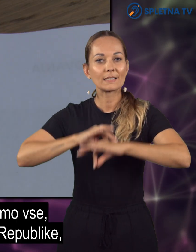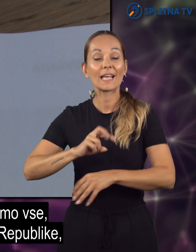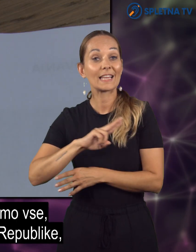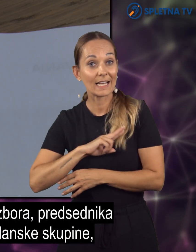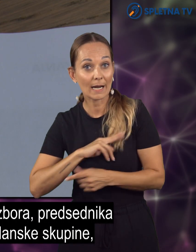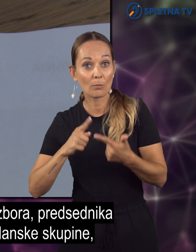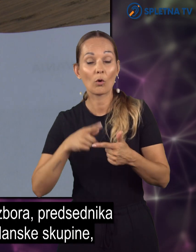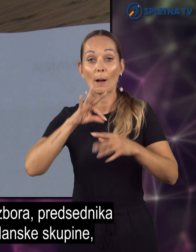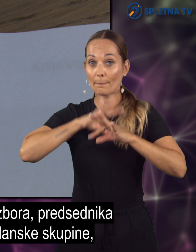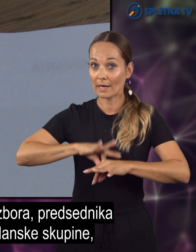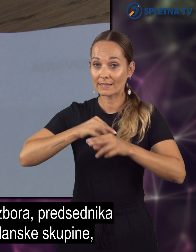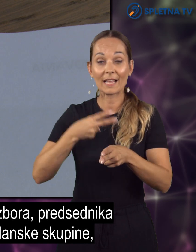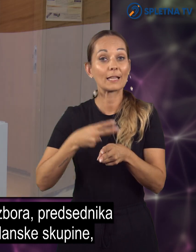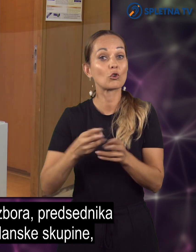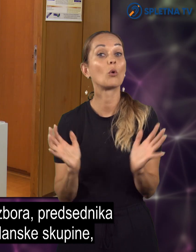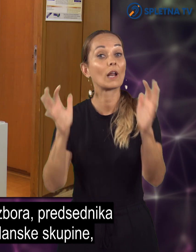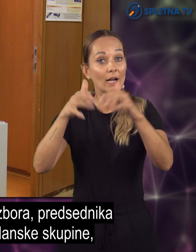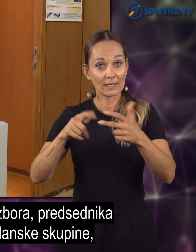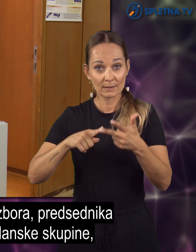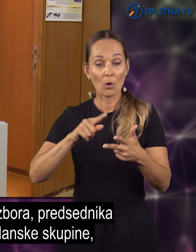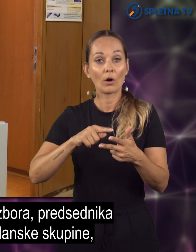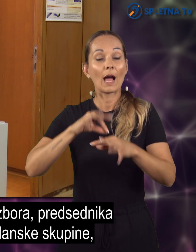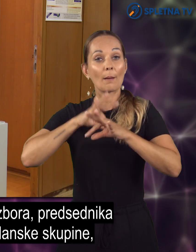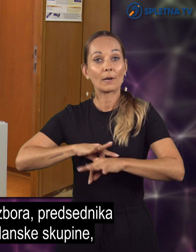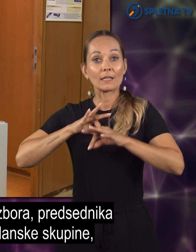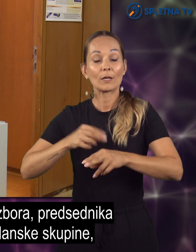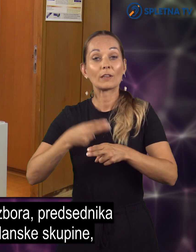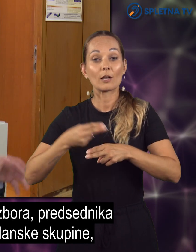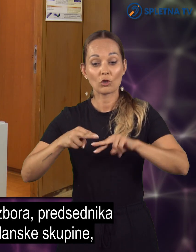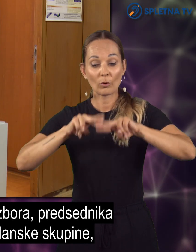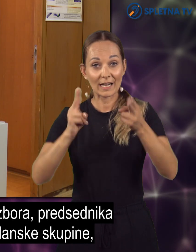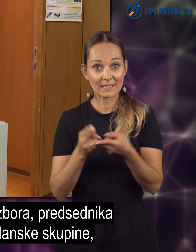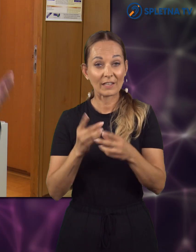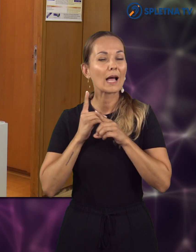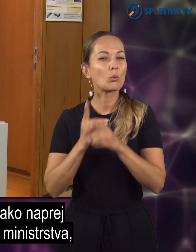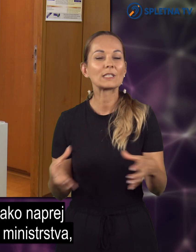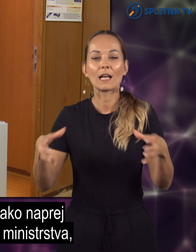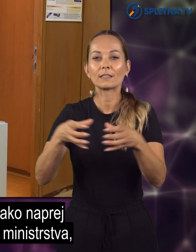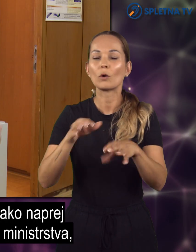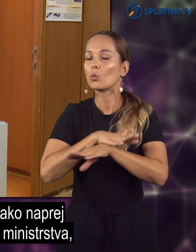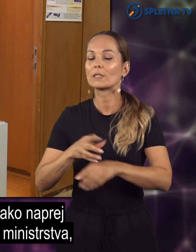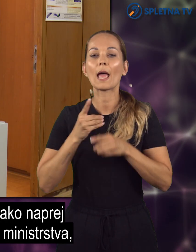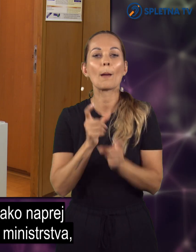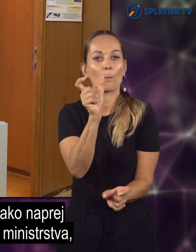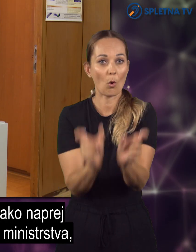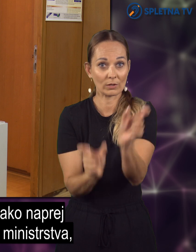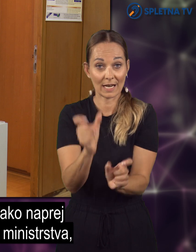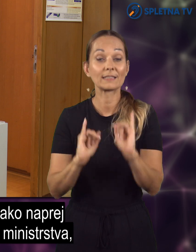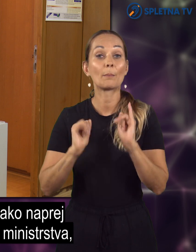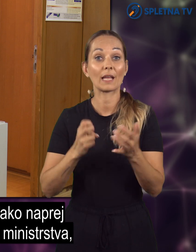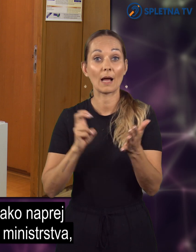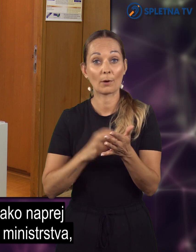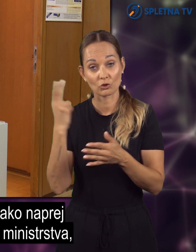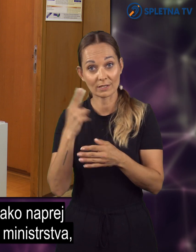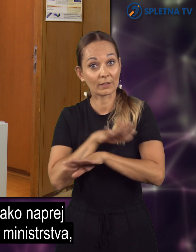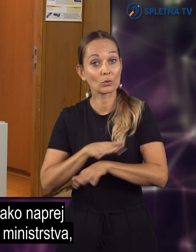Republike, predsednice Državnega zbora, predsednika Državnega sveta, poslanske skupine, vse poslance in tako naprej, in pa